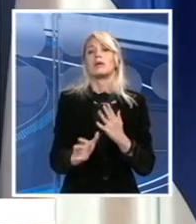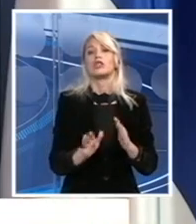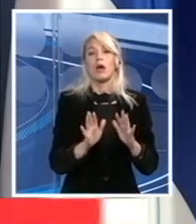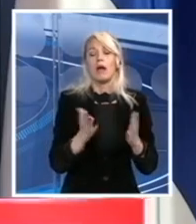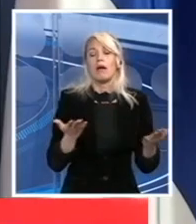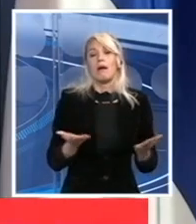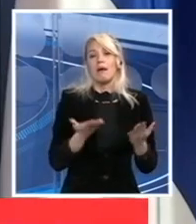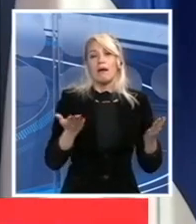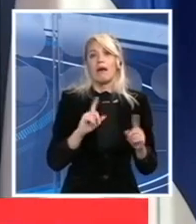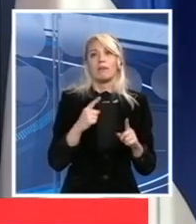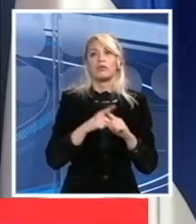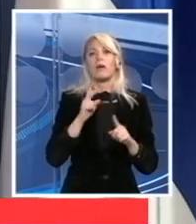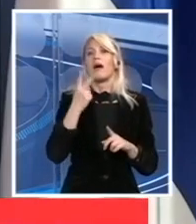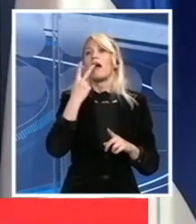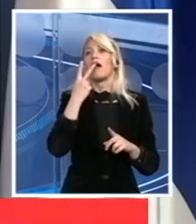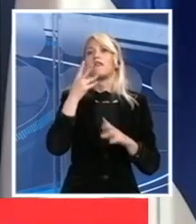da budemo vidoviti.